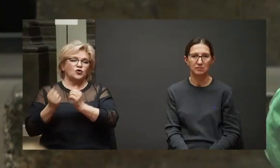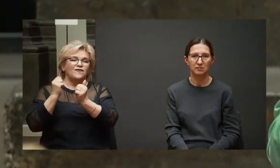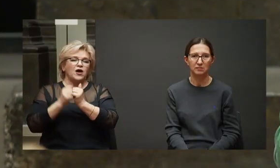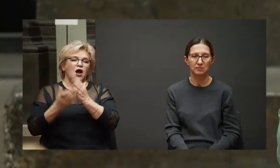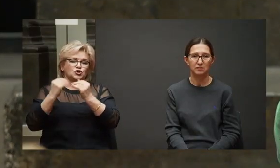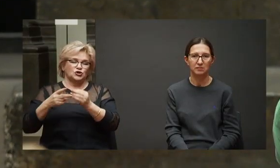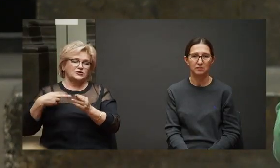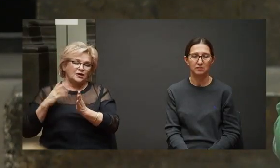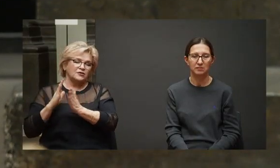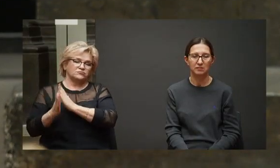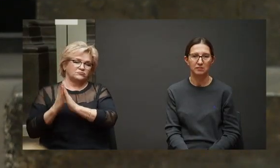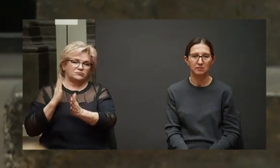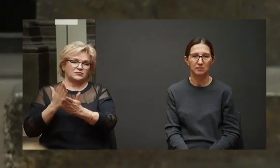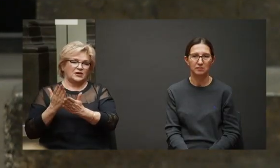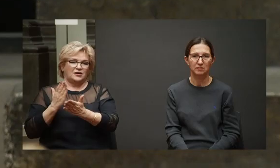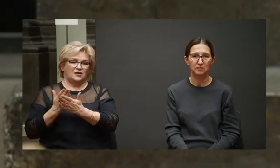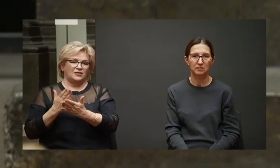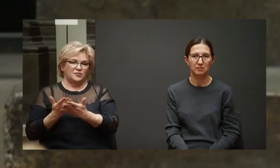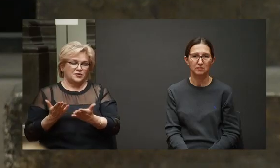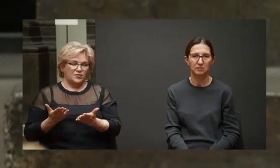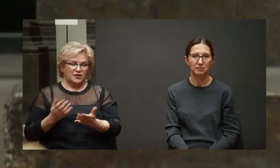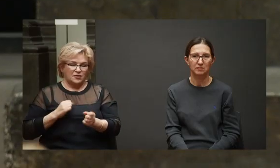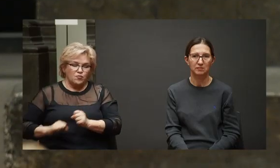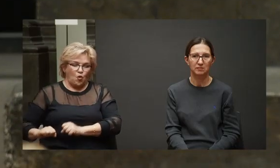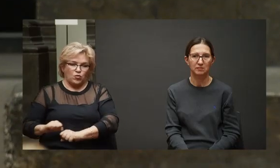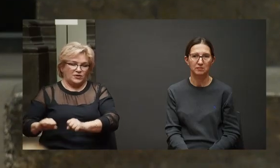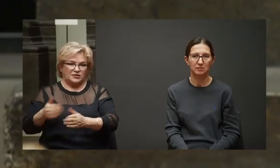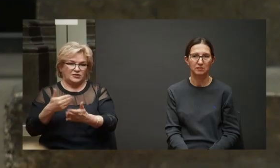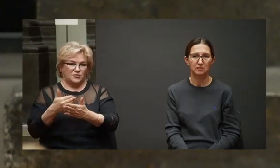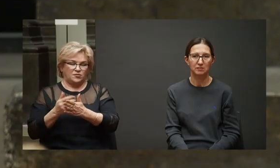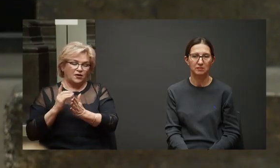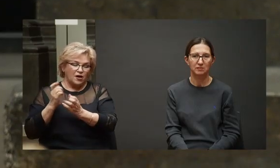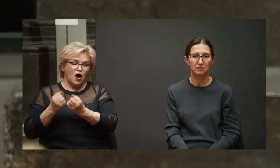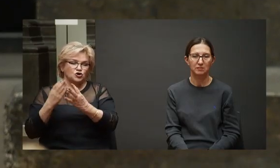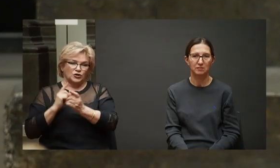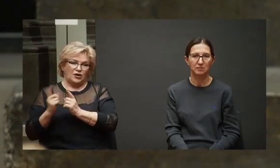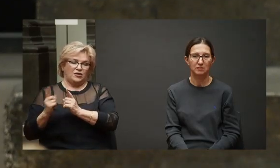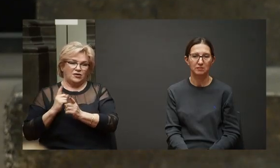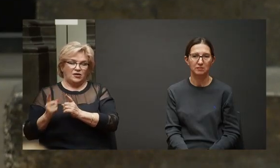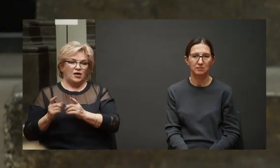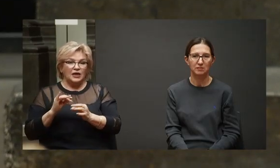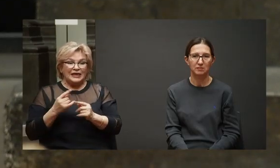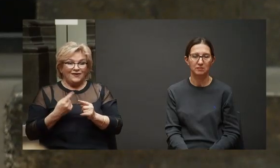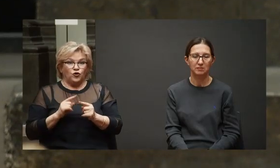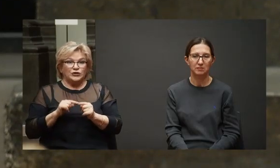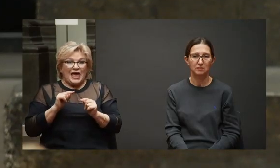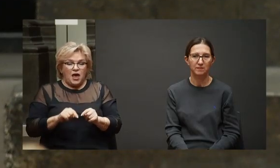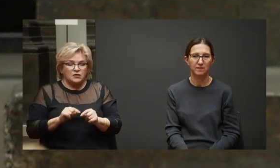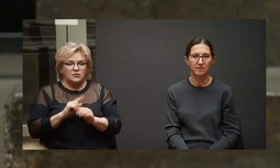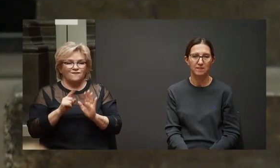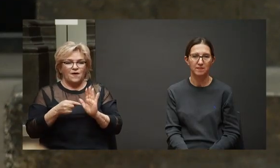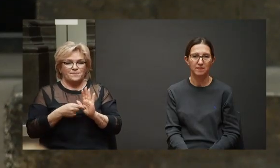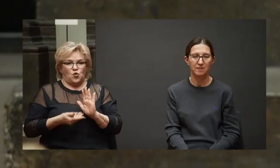ходит, например, пол подметать. И вот это-то как раз